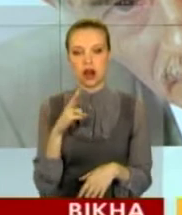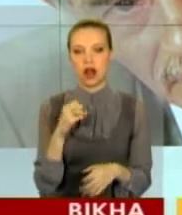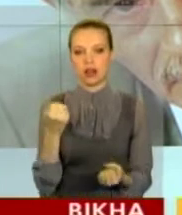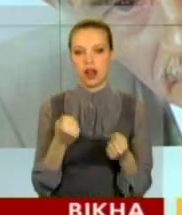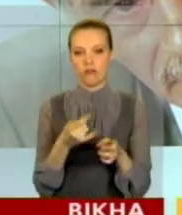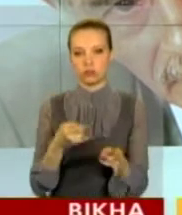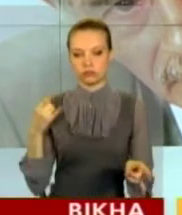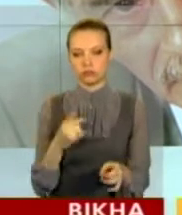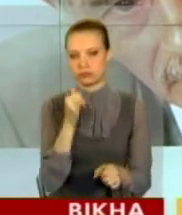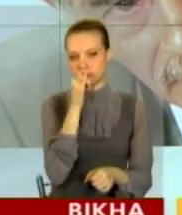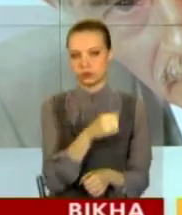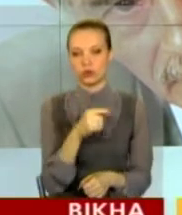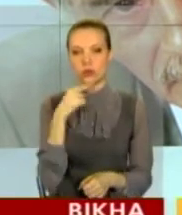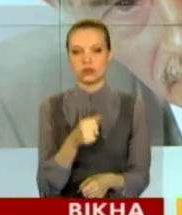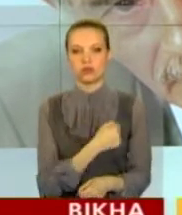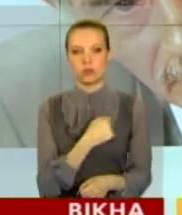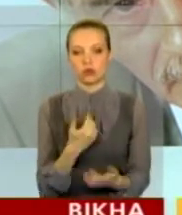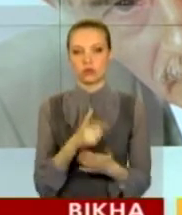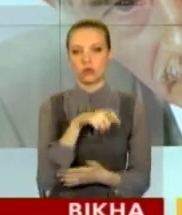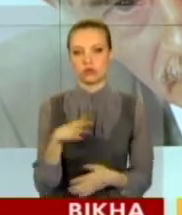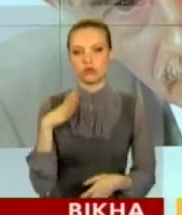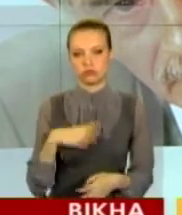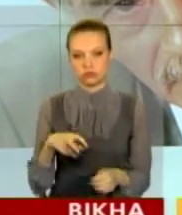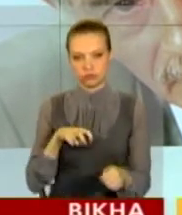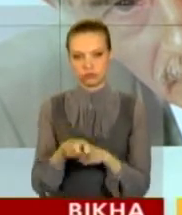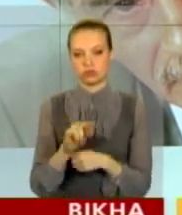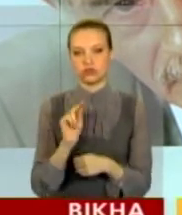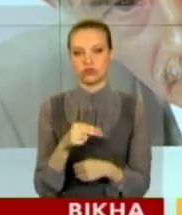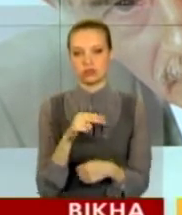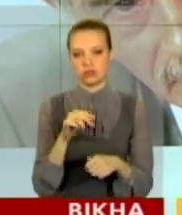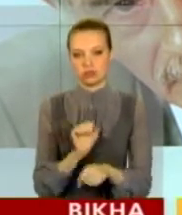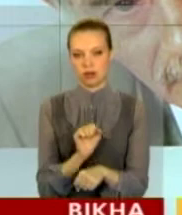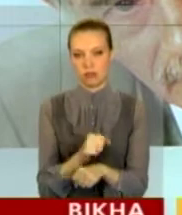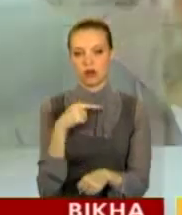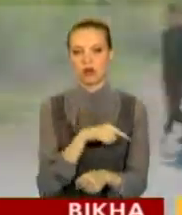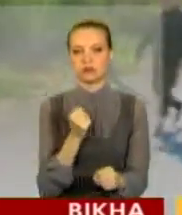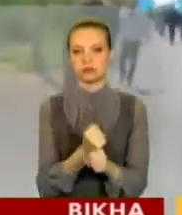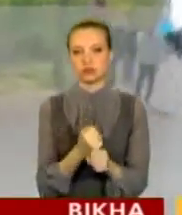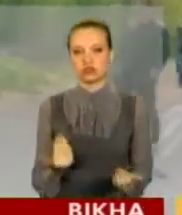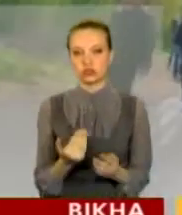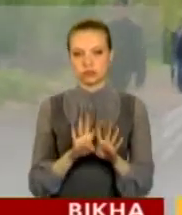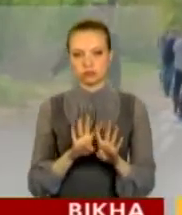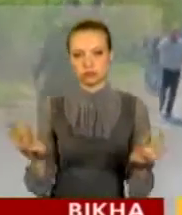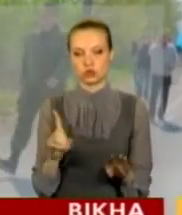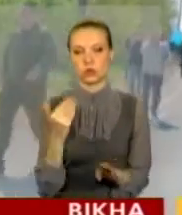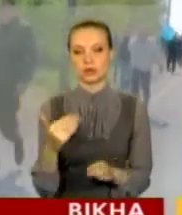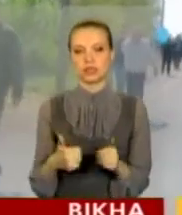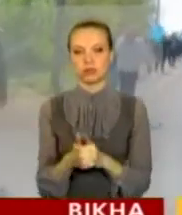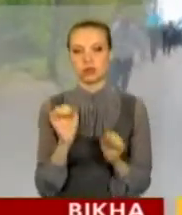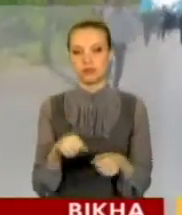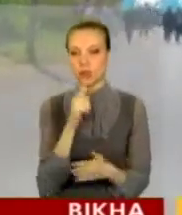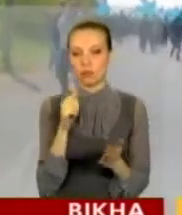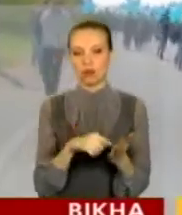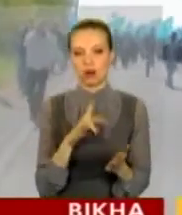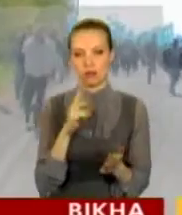автоколона заблокував російській ОМОН відтак людям довелося прорватися через КПП вони утворили живий ланцюг аби їхні провідник міг